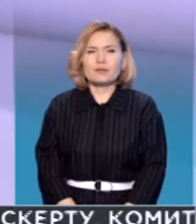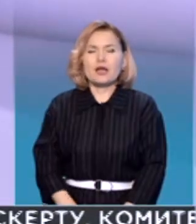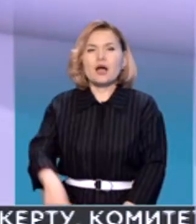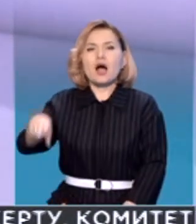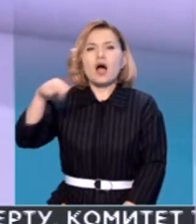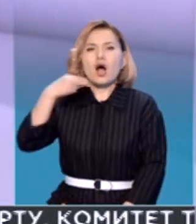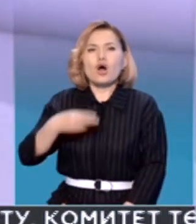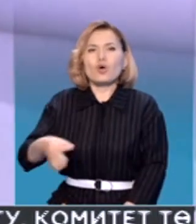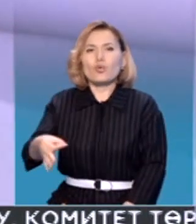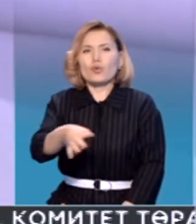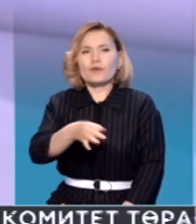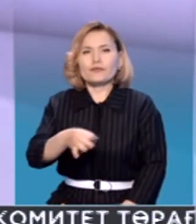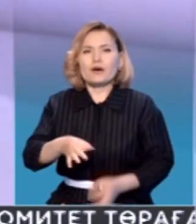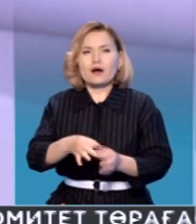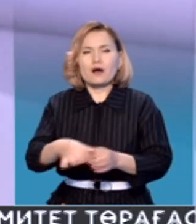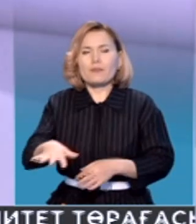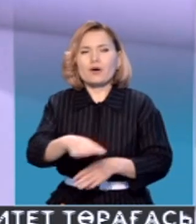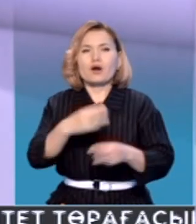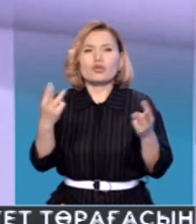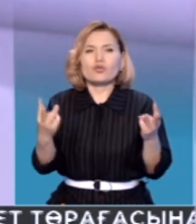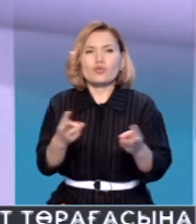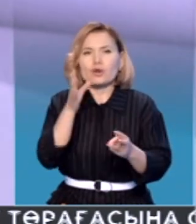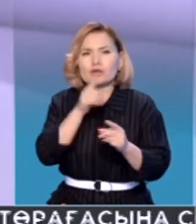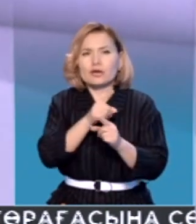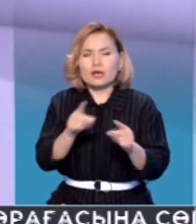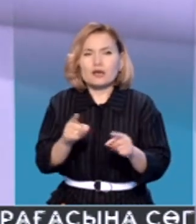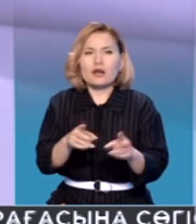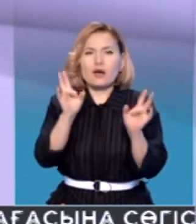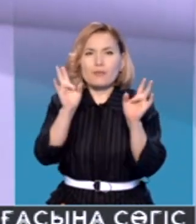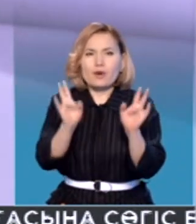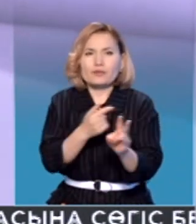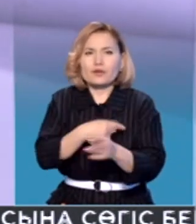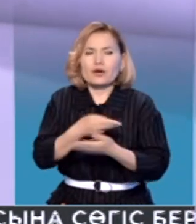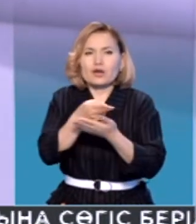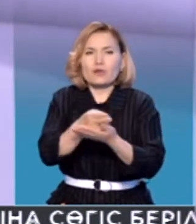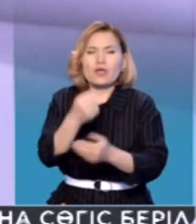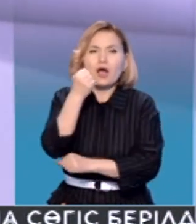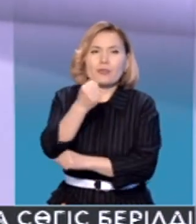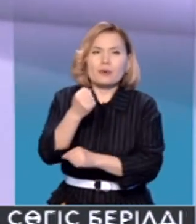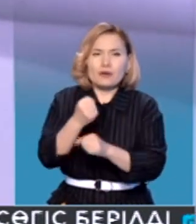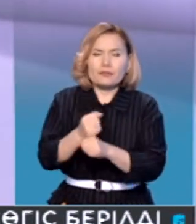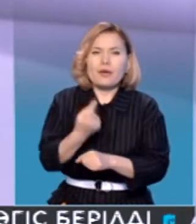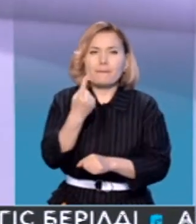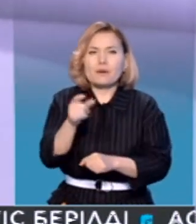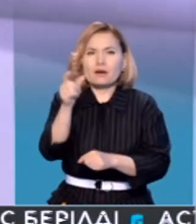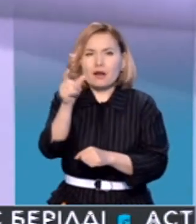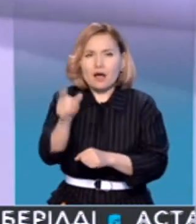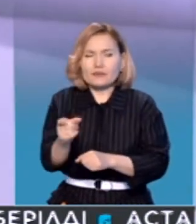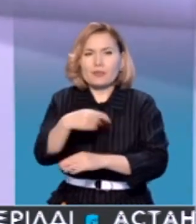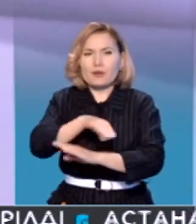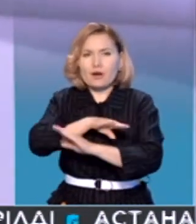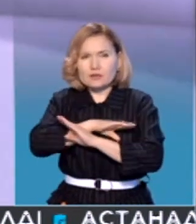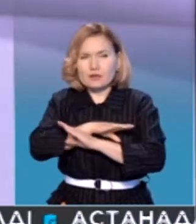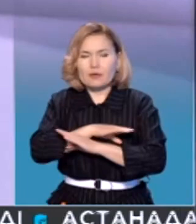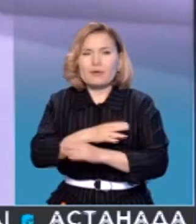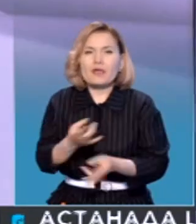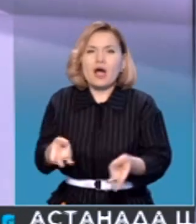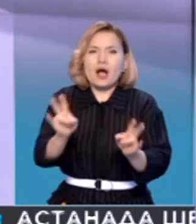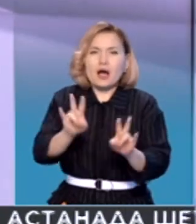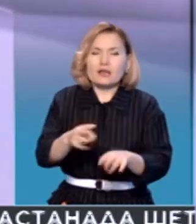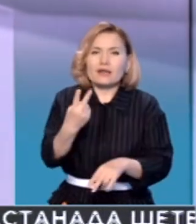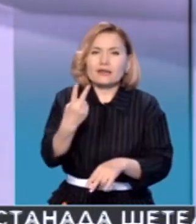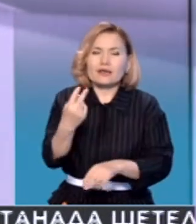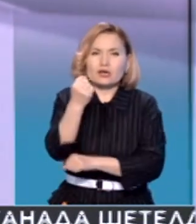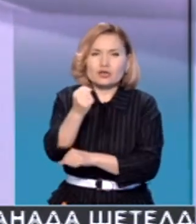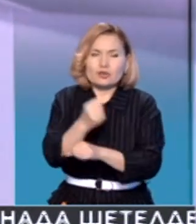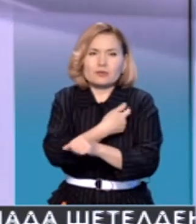Ақтөбе облысы жаңа жол кен орындағы өрт кезінде күйіп қалып ауруханаға түскен жұмысшылардың тағы біреуі қайтыс болды. Қалған екеуі ем қабылдап